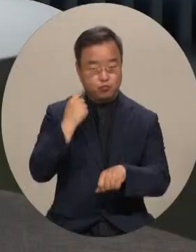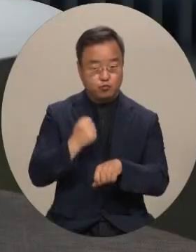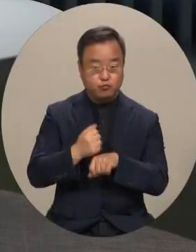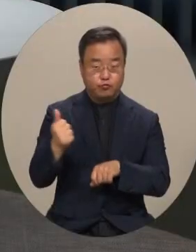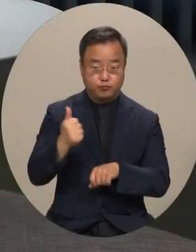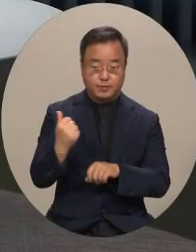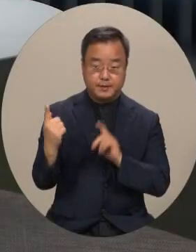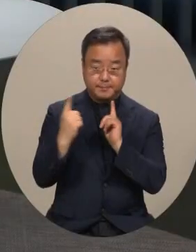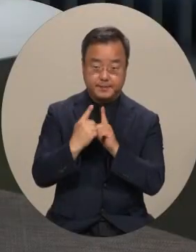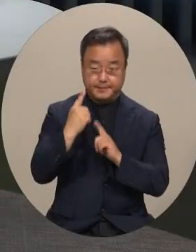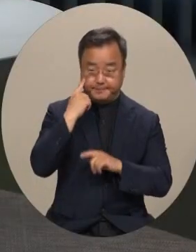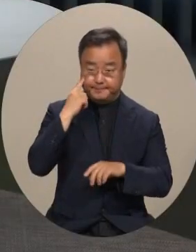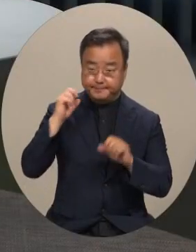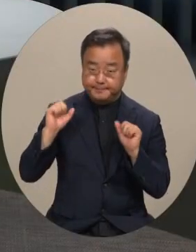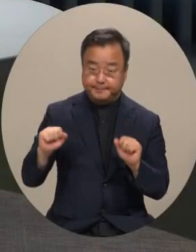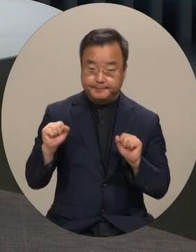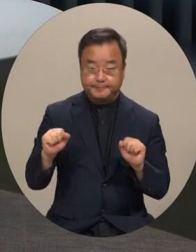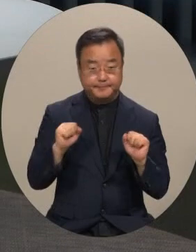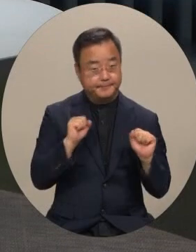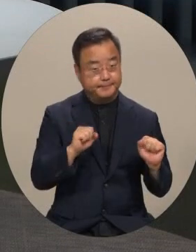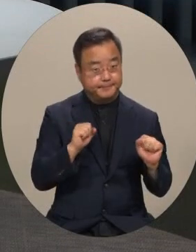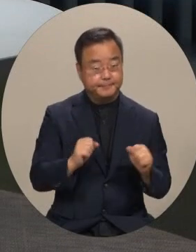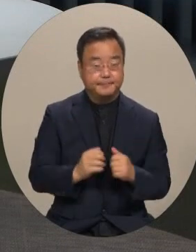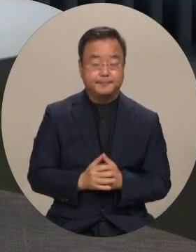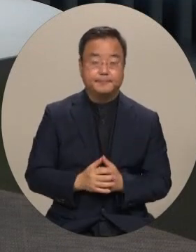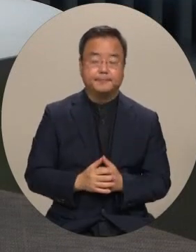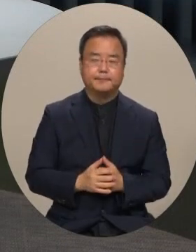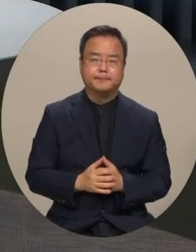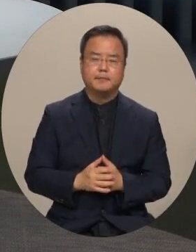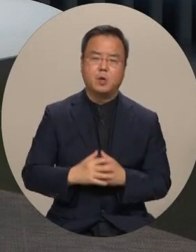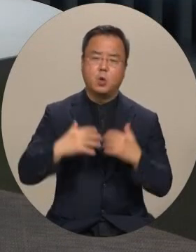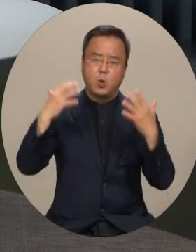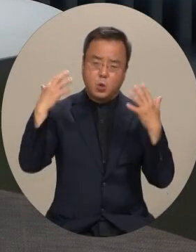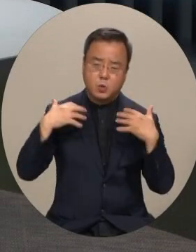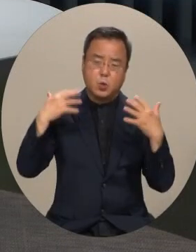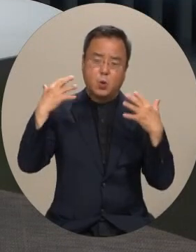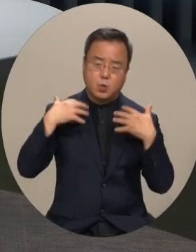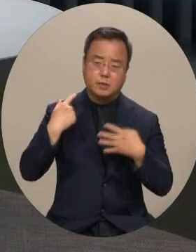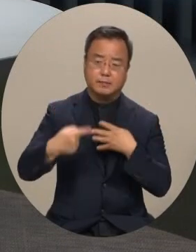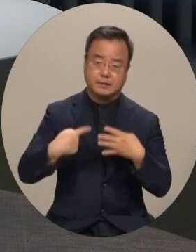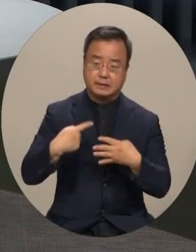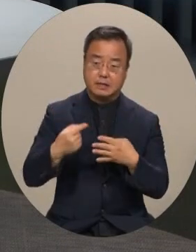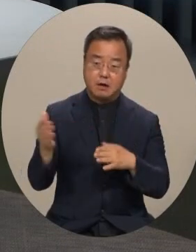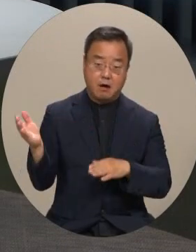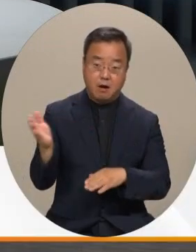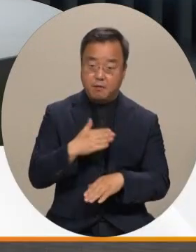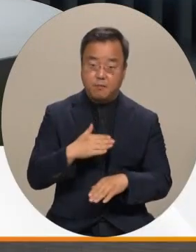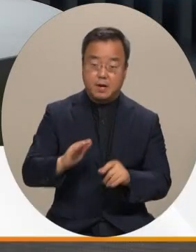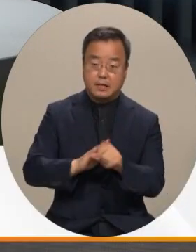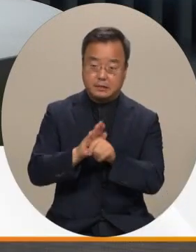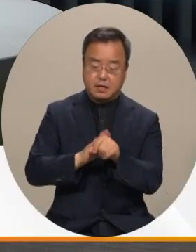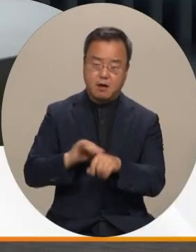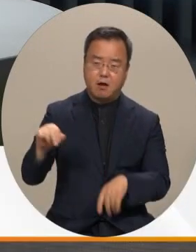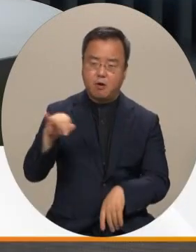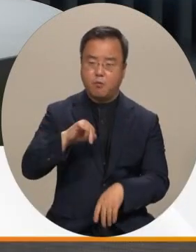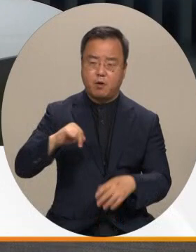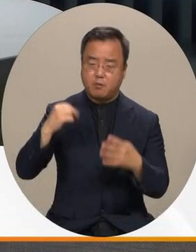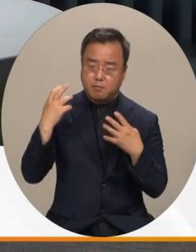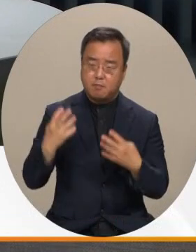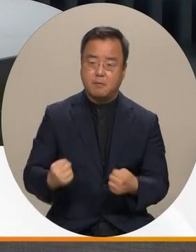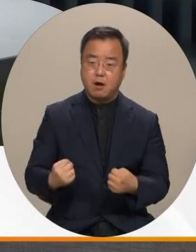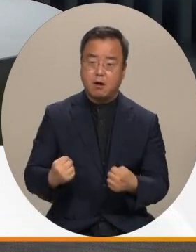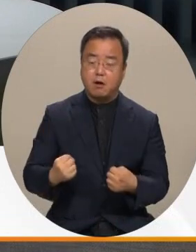관님 어서오세요 안녕하세요네이 여름 들어서자마자이 러브버그 인데 정말 많더라고요 정확히